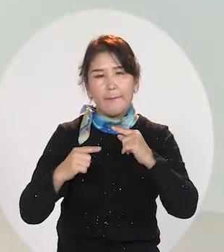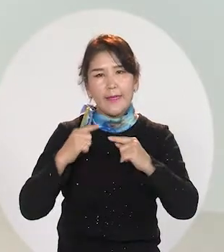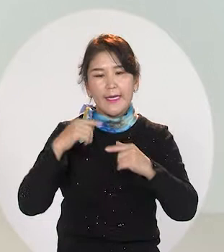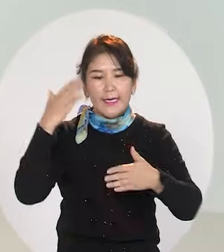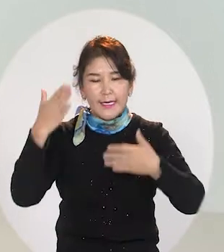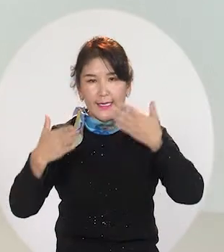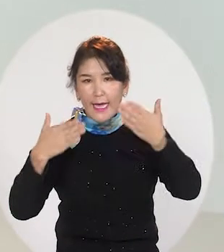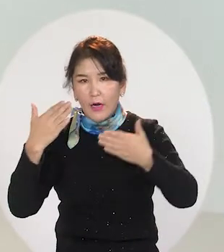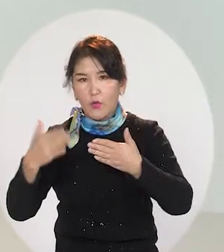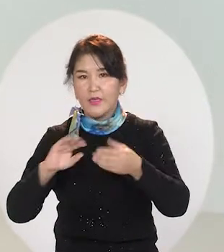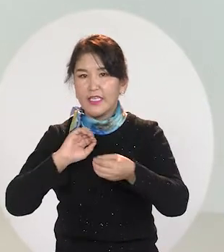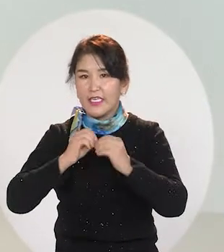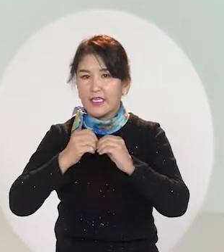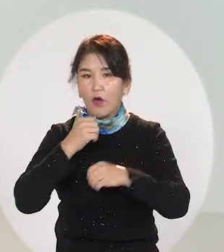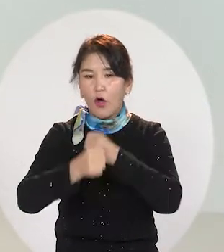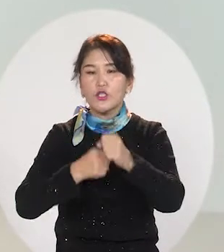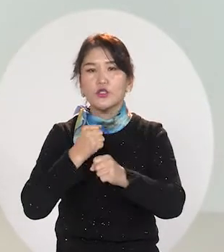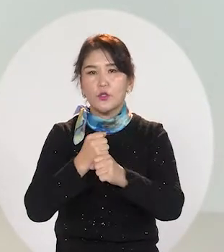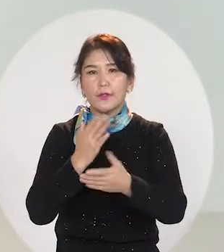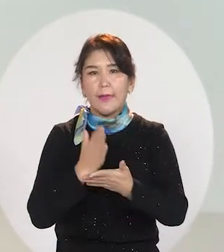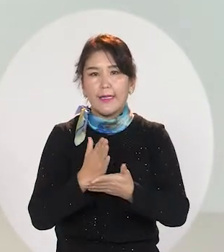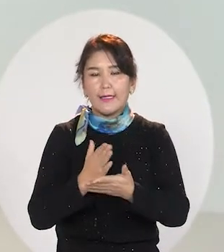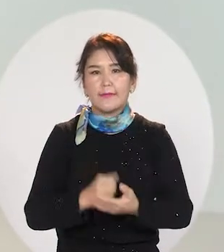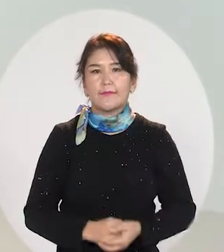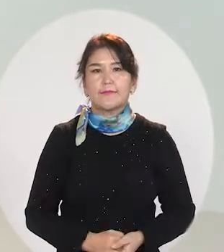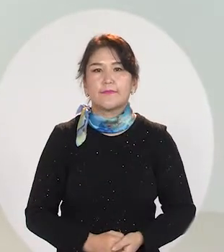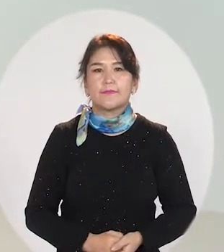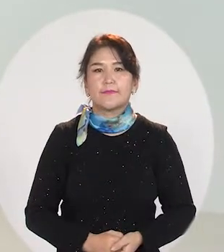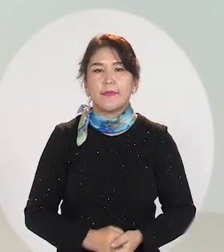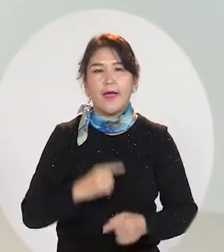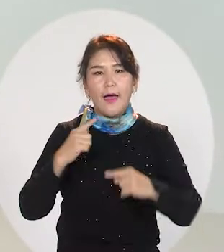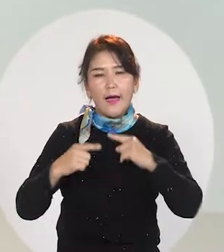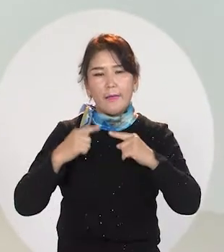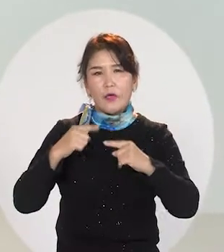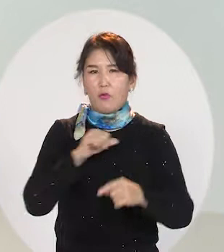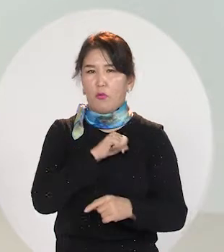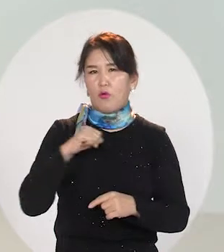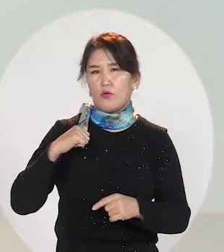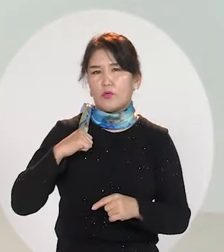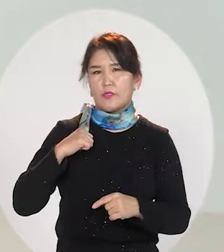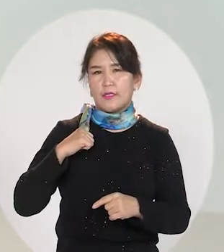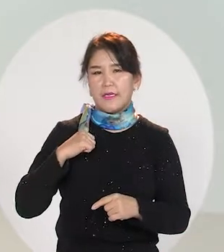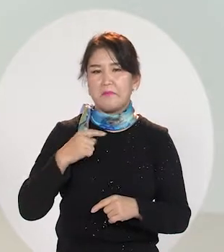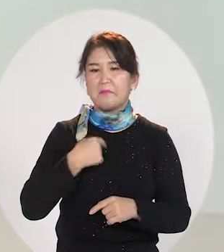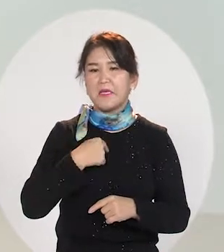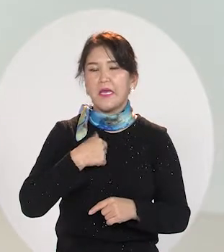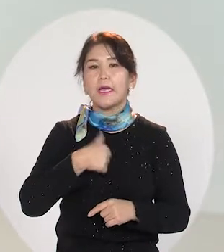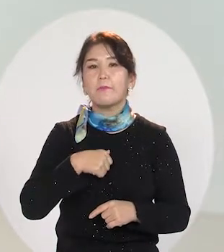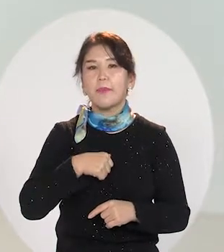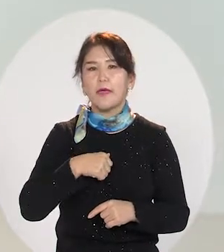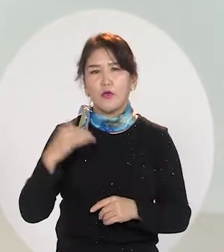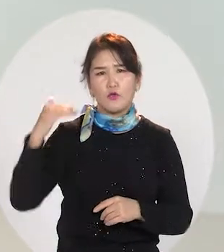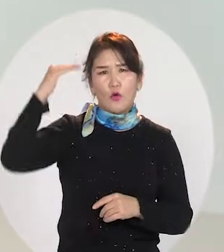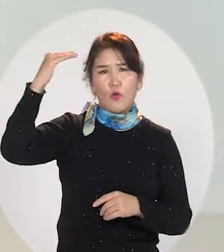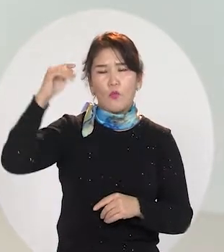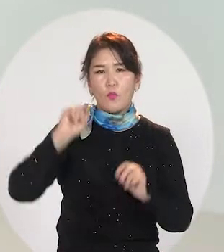хайгуул хийдэг он жилүүд гэж үздэг. За хамгийн өөрөөсөө одоо би яг хий юм бэ? Том хүн болоод би яг